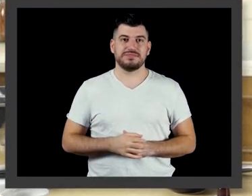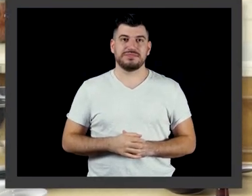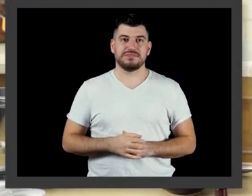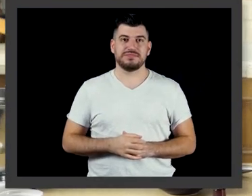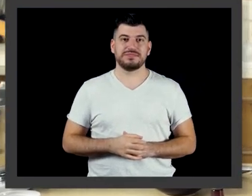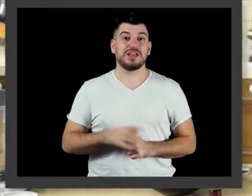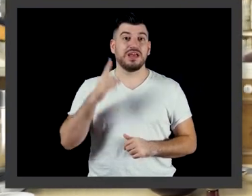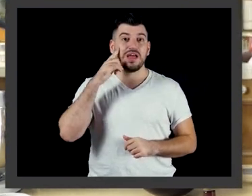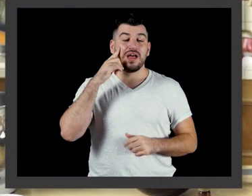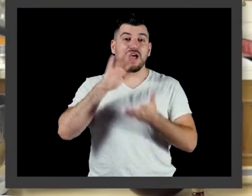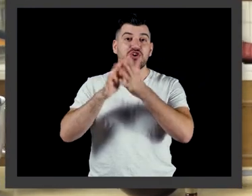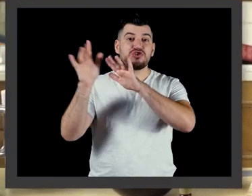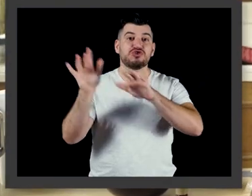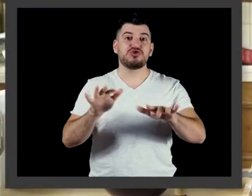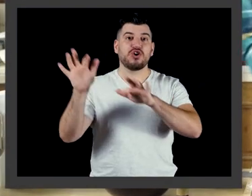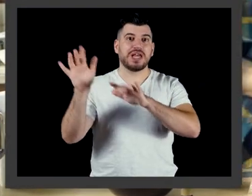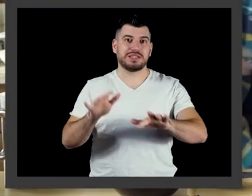Χιονίζει, κυρίες και κύριοι.